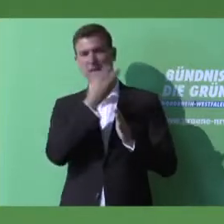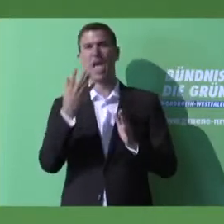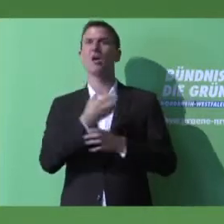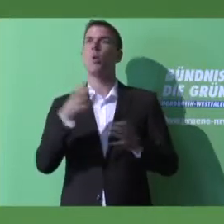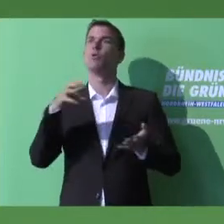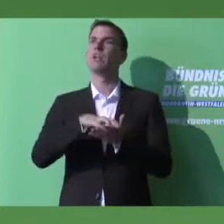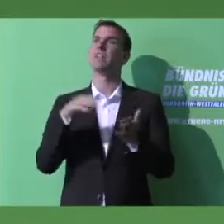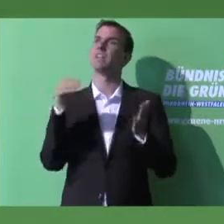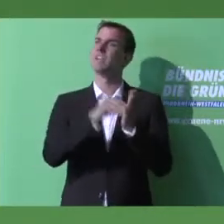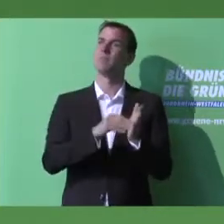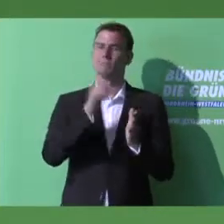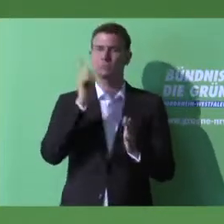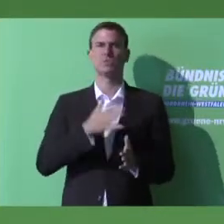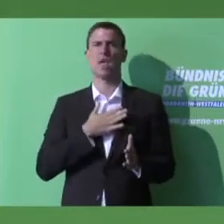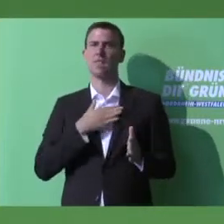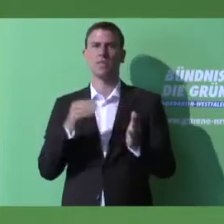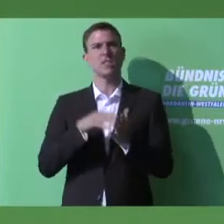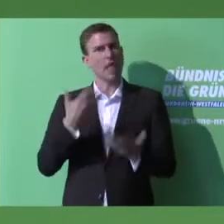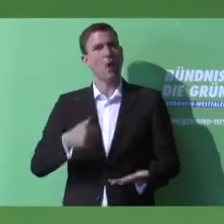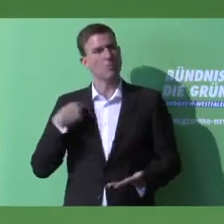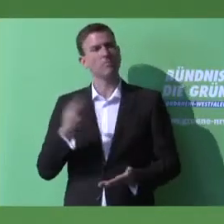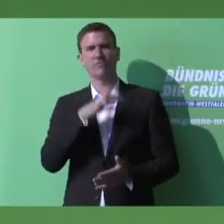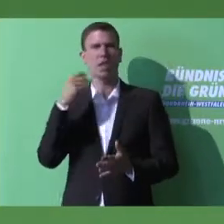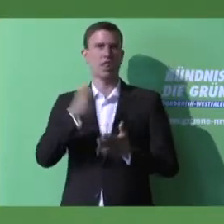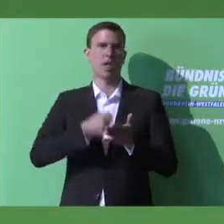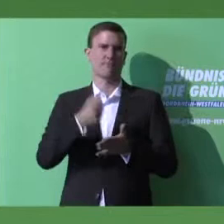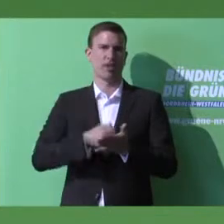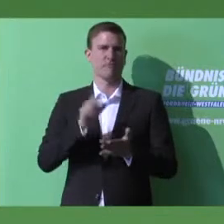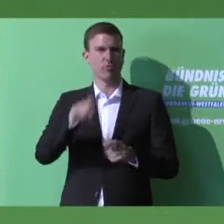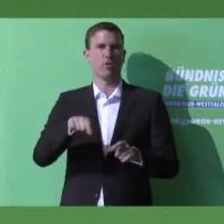Dafür streiten wir in diesem Wahlkampf.